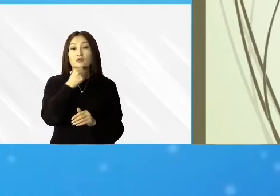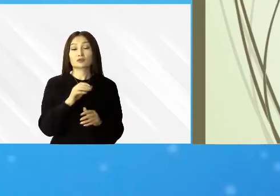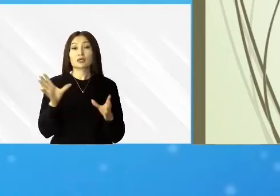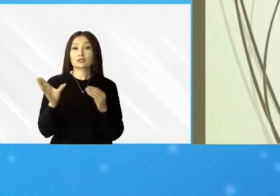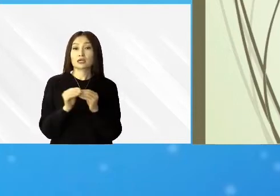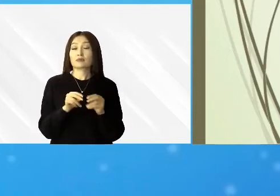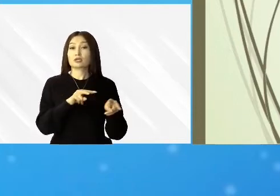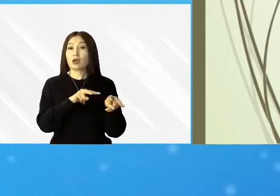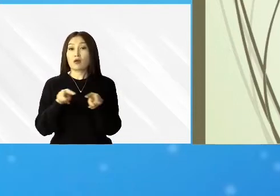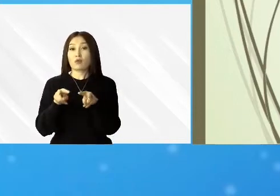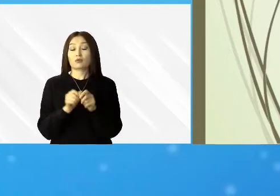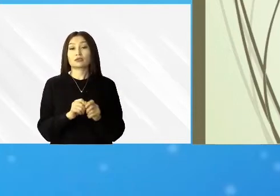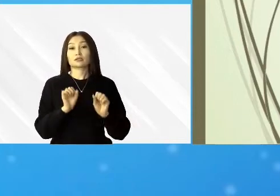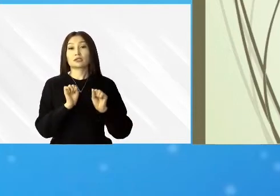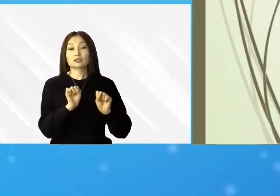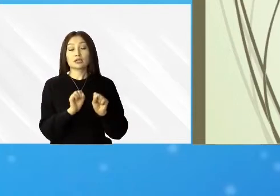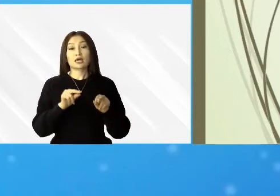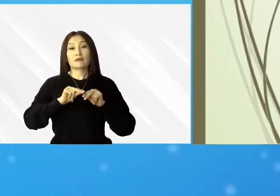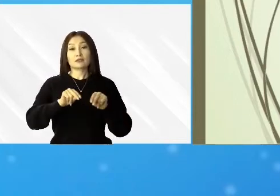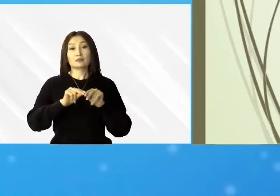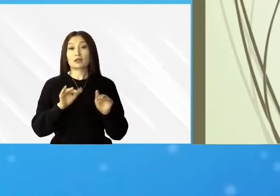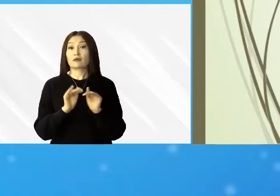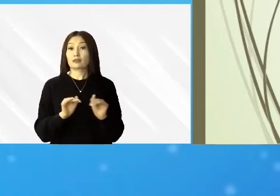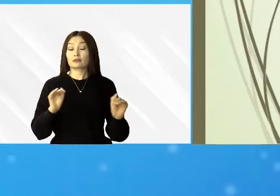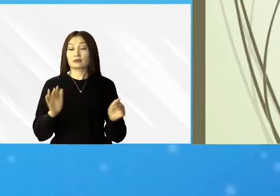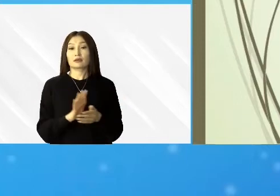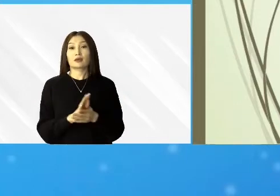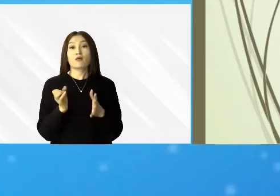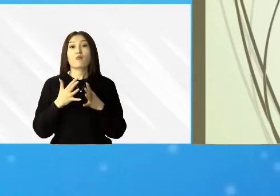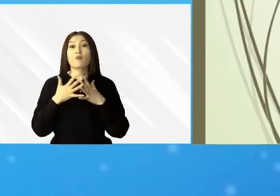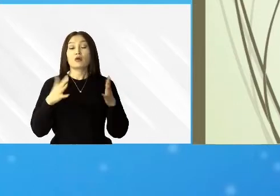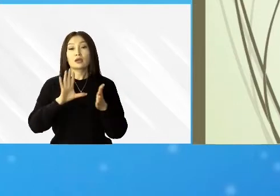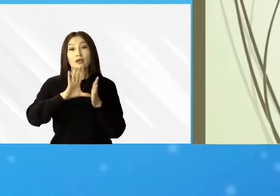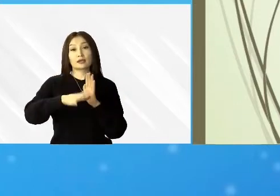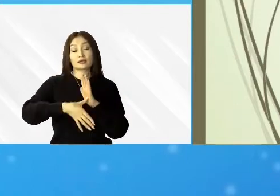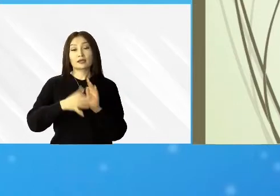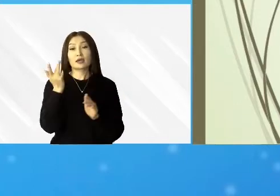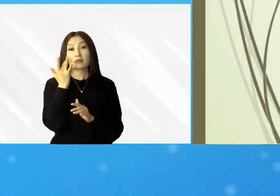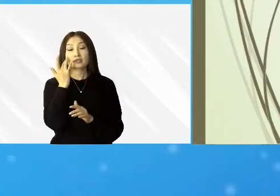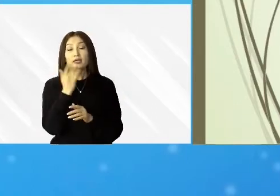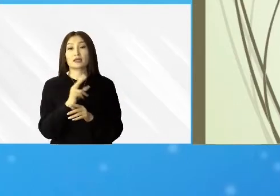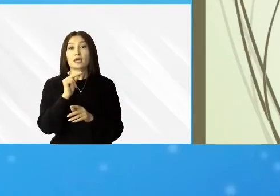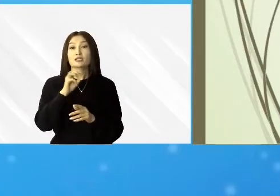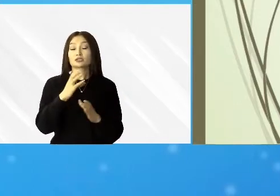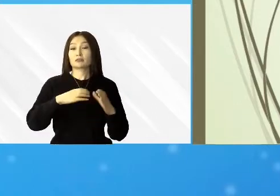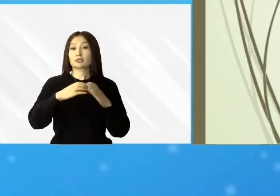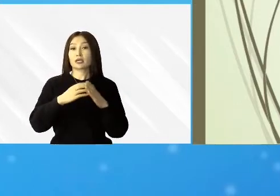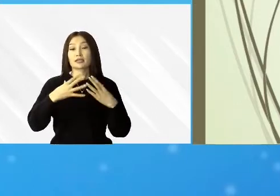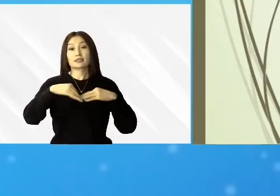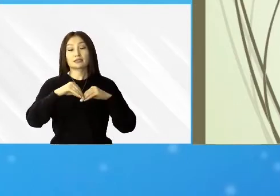охотятся, защищают и воспитывают потомство. Более длительное и постоянное, чем стая или